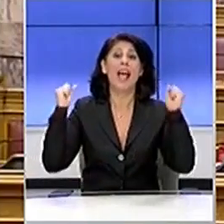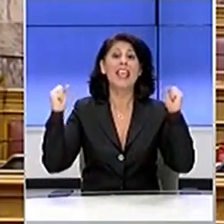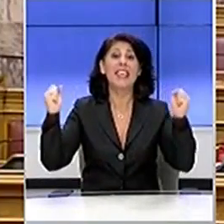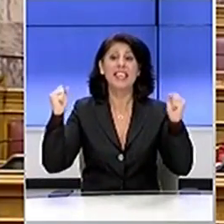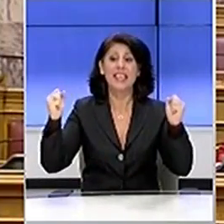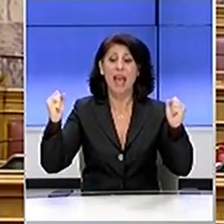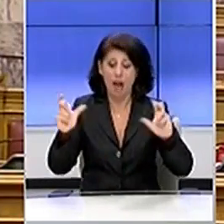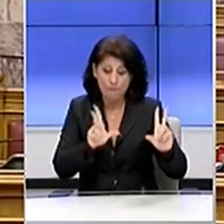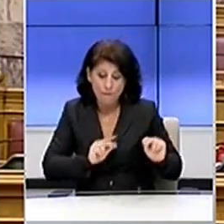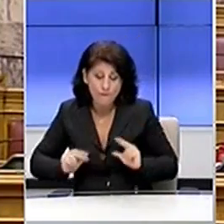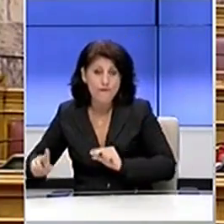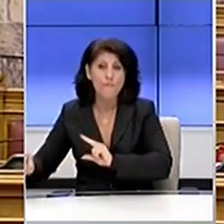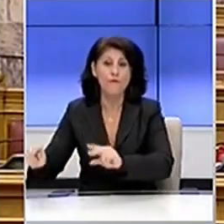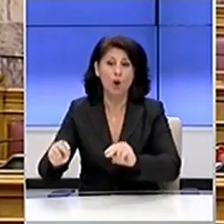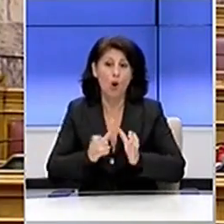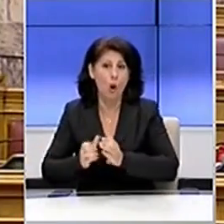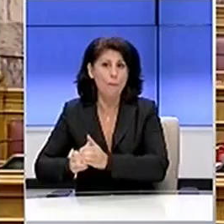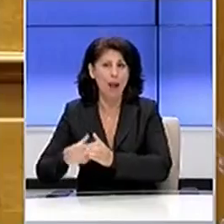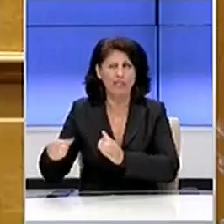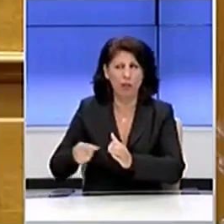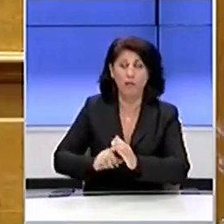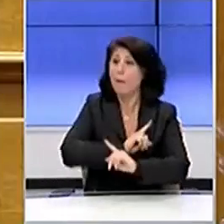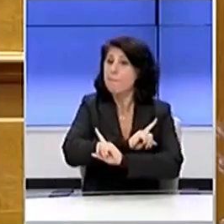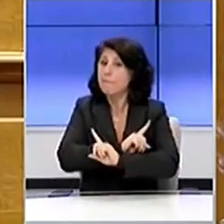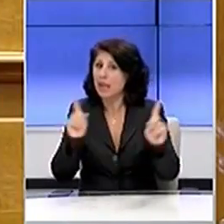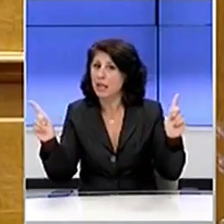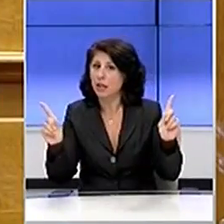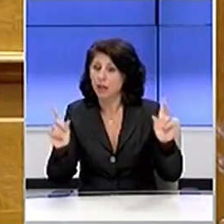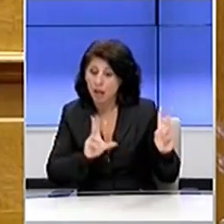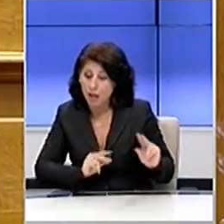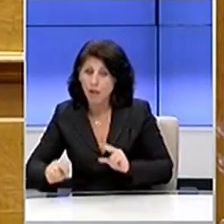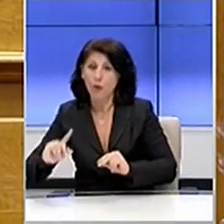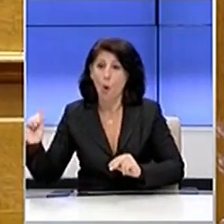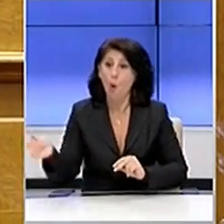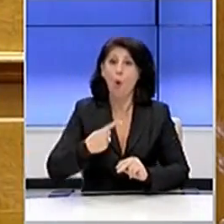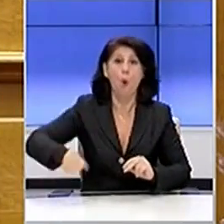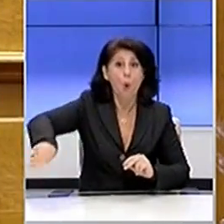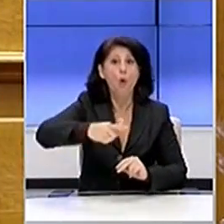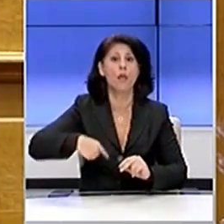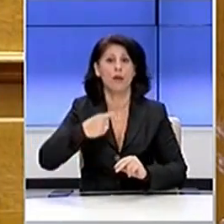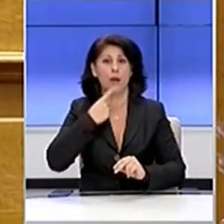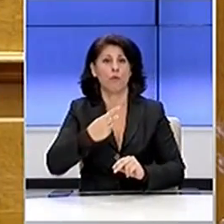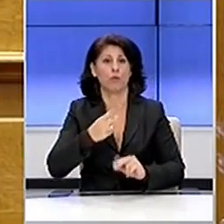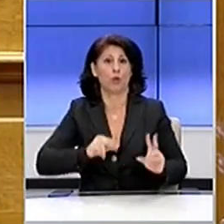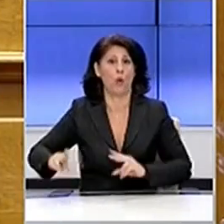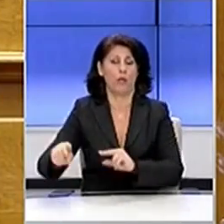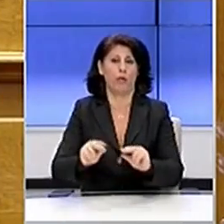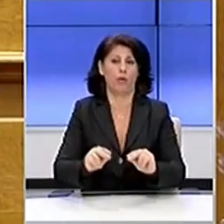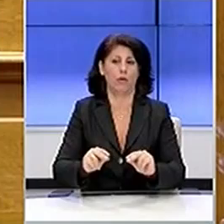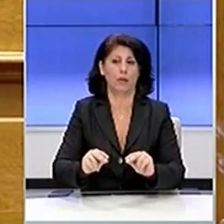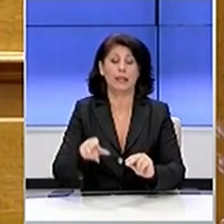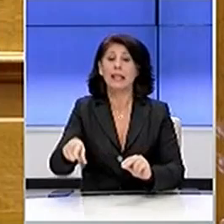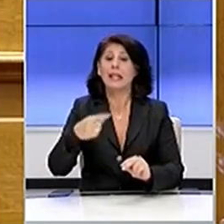μην αμφισβητείται. Όταν ερχόμαστε και λέμε ότι διευκρινίζουμε μάλλον τι